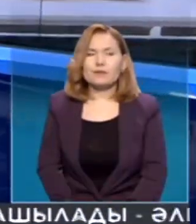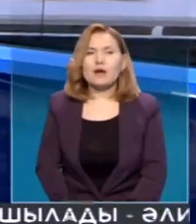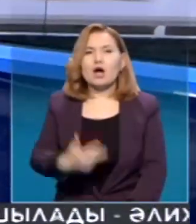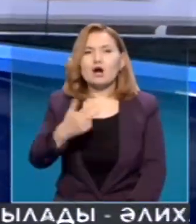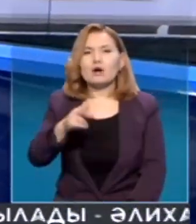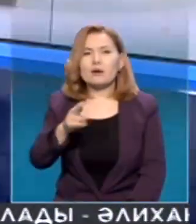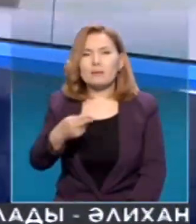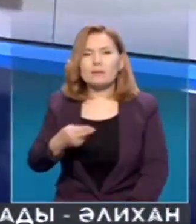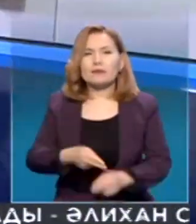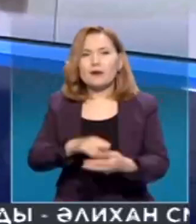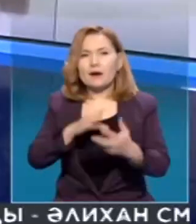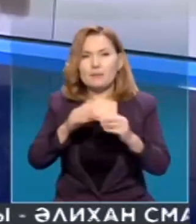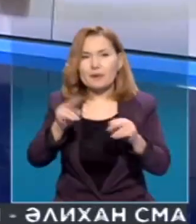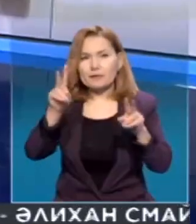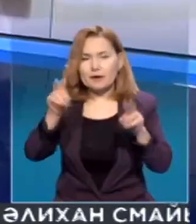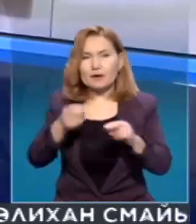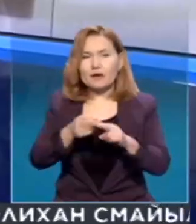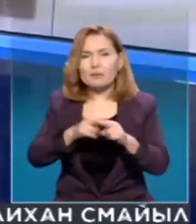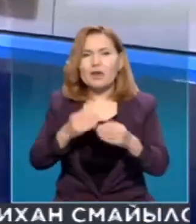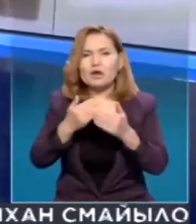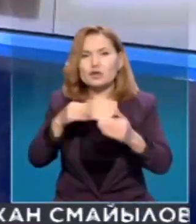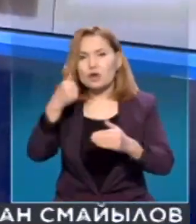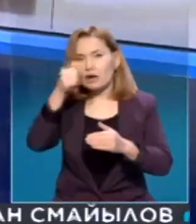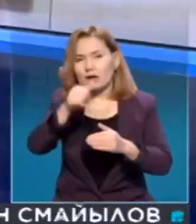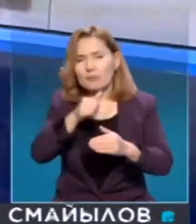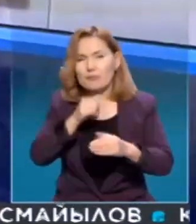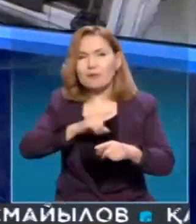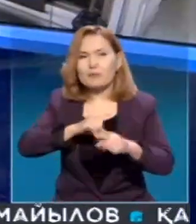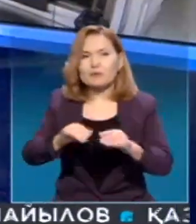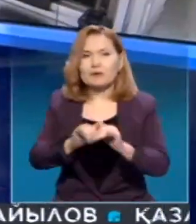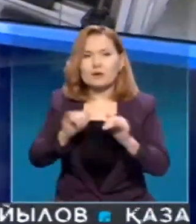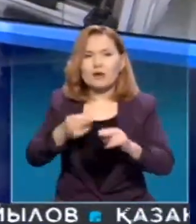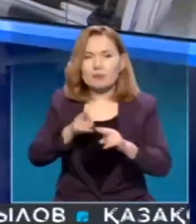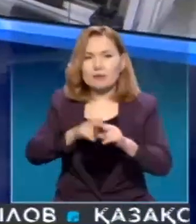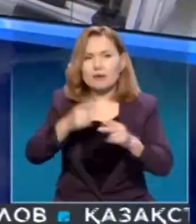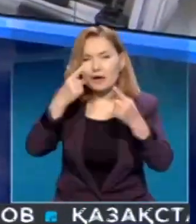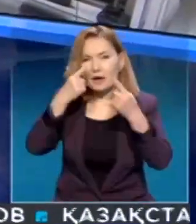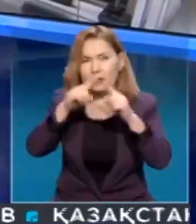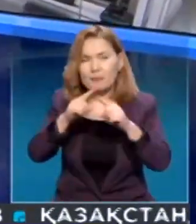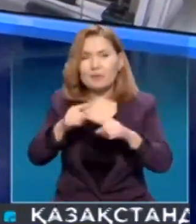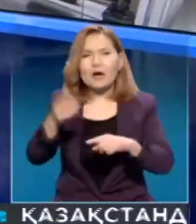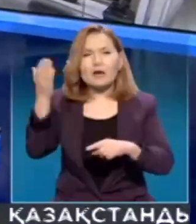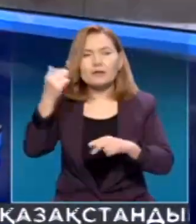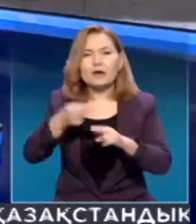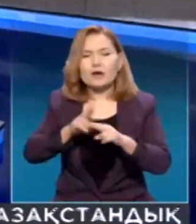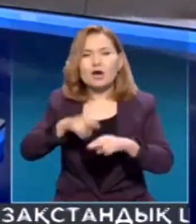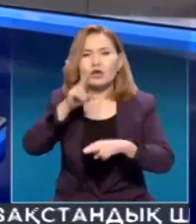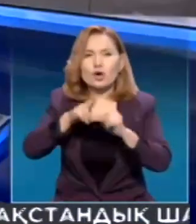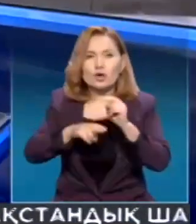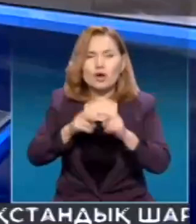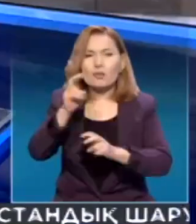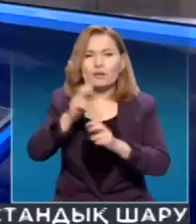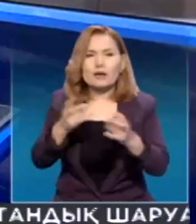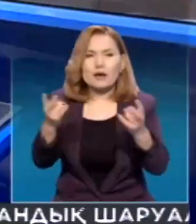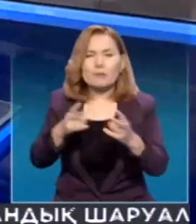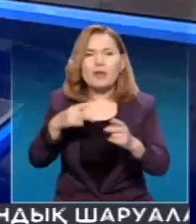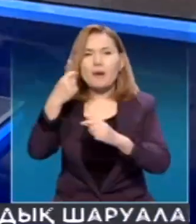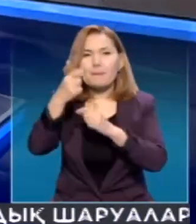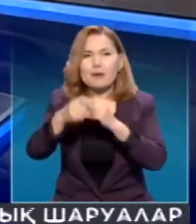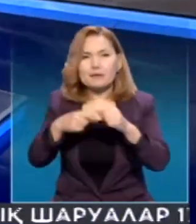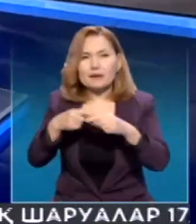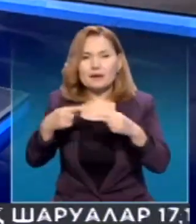3D принтер деген атпен белгілі құрал соңғы жылдары қарқынды дамыды. Осы техникадан бұған дейін құрылысқа, өндіріске қажетті